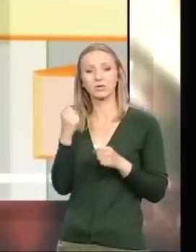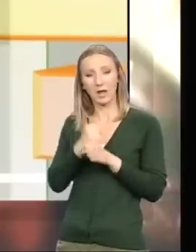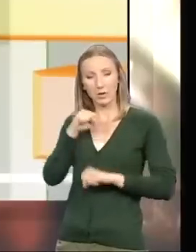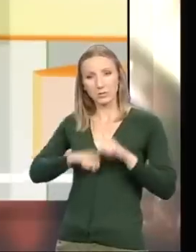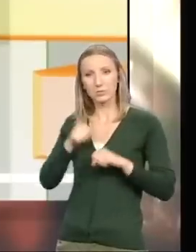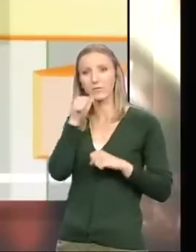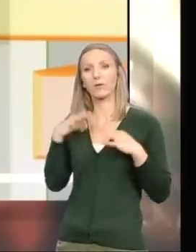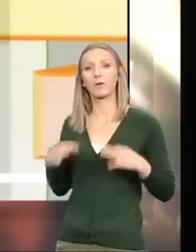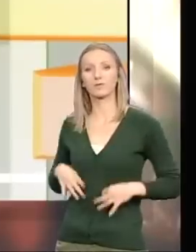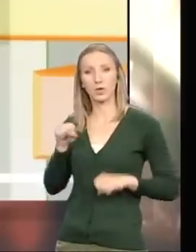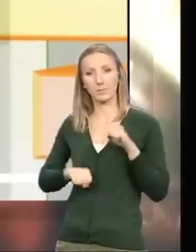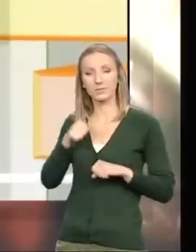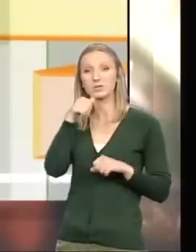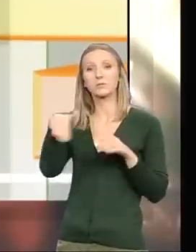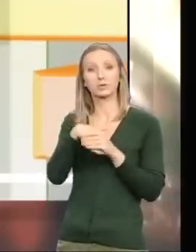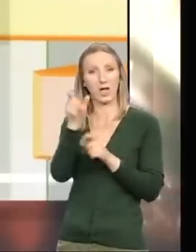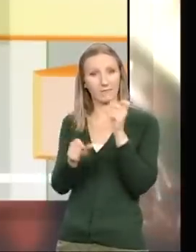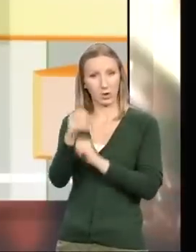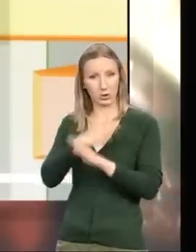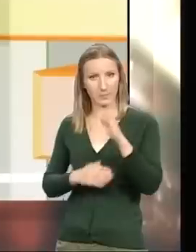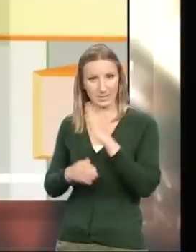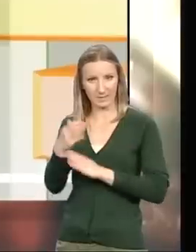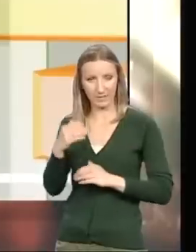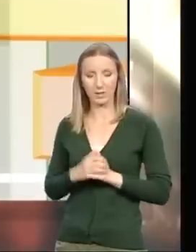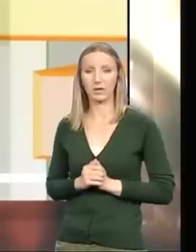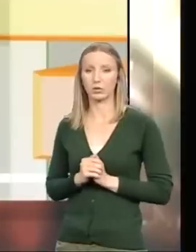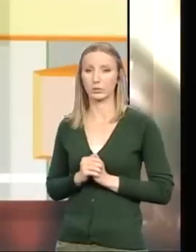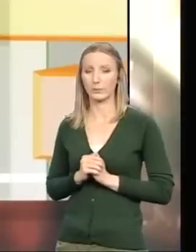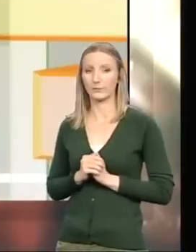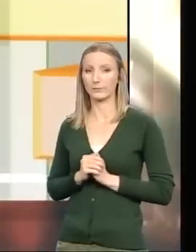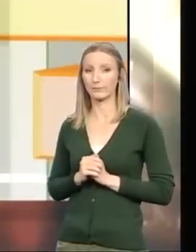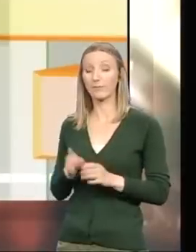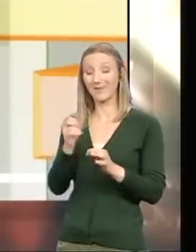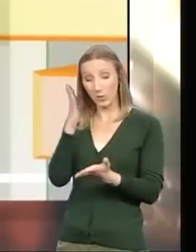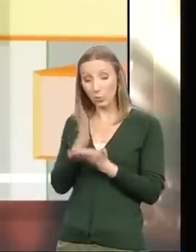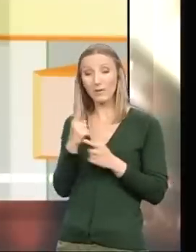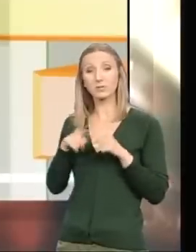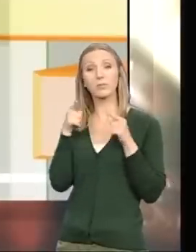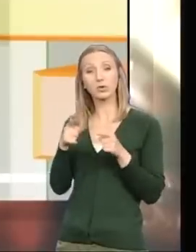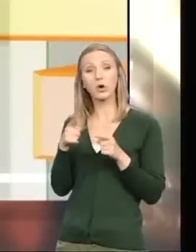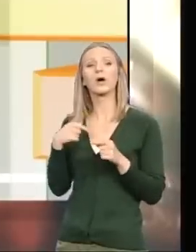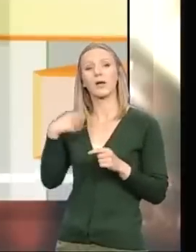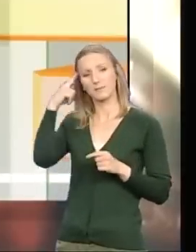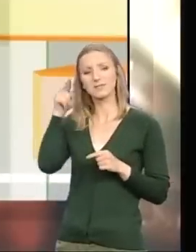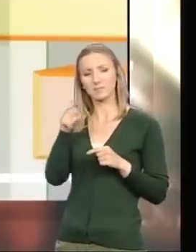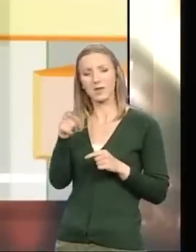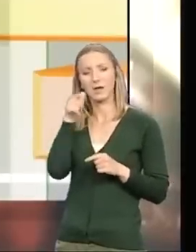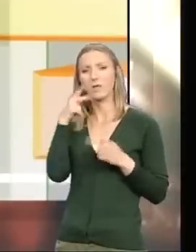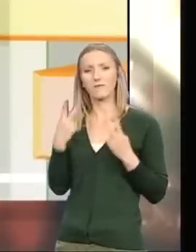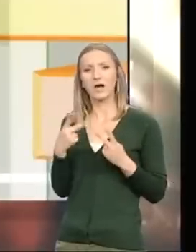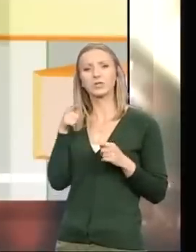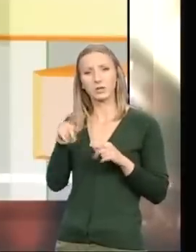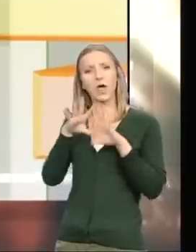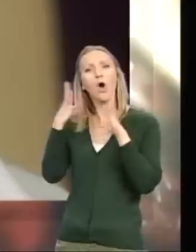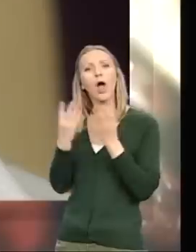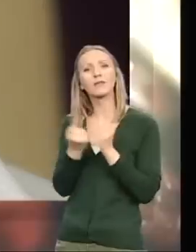profesionalnu rehabilitaciju i zapošljavanje osoba sa invaliditetom. I upravo zbog toga mislim da je značan ovaj kolektivni ŽIGFER